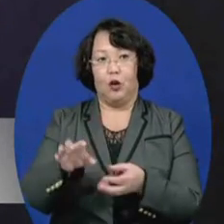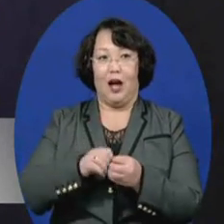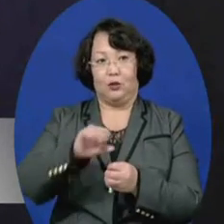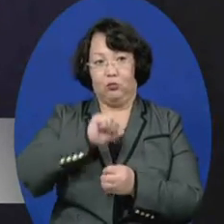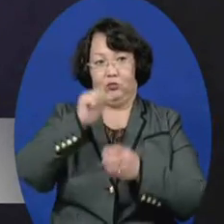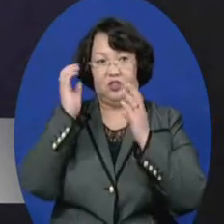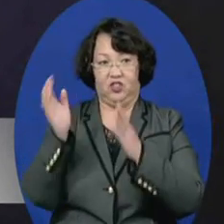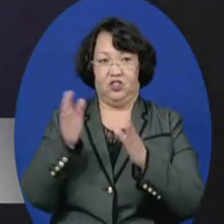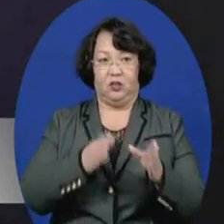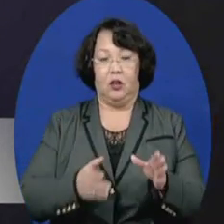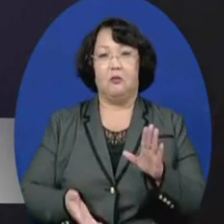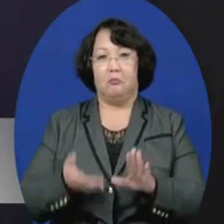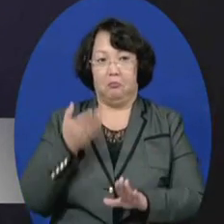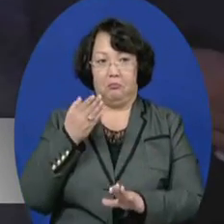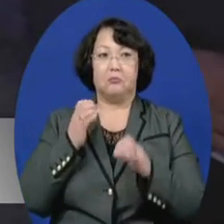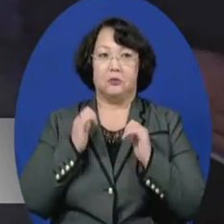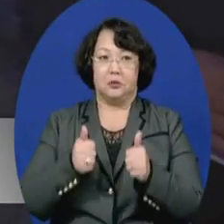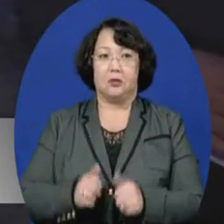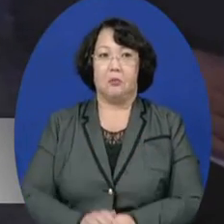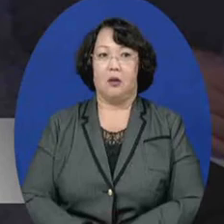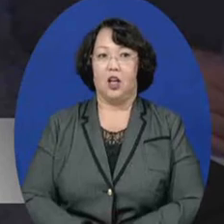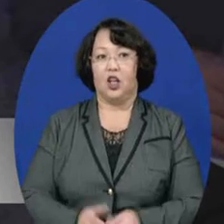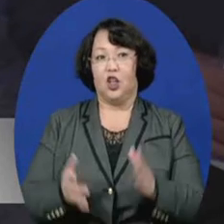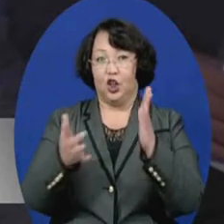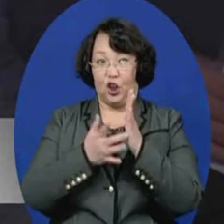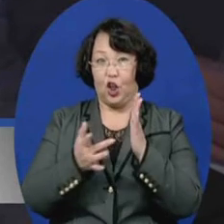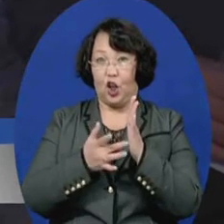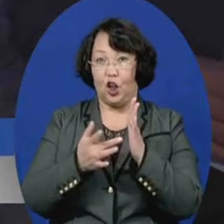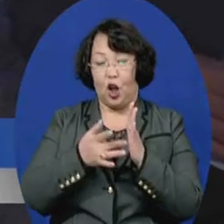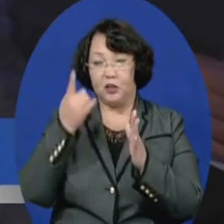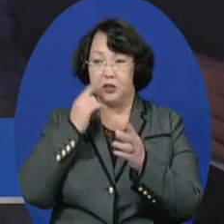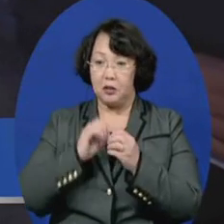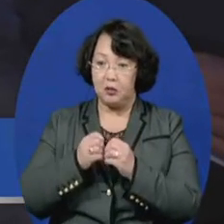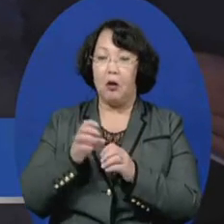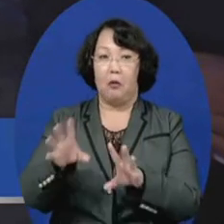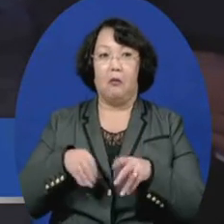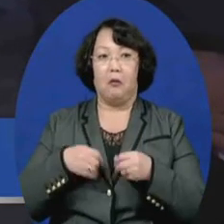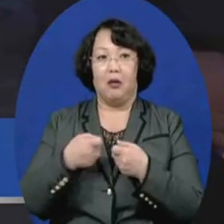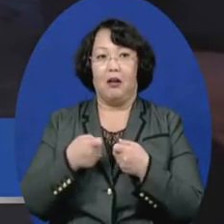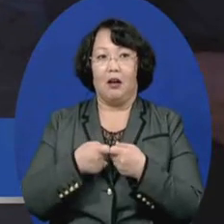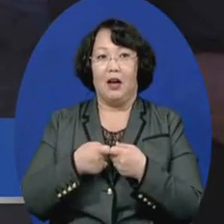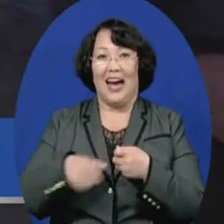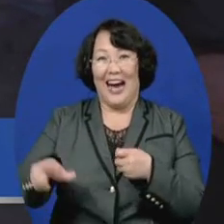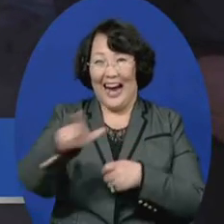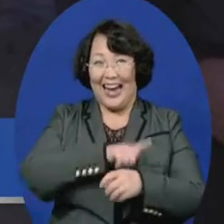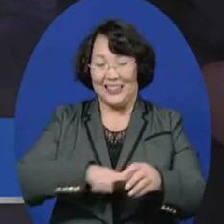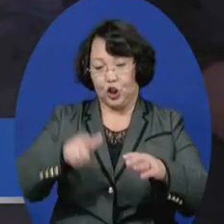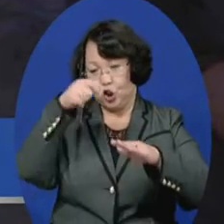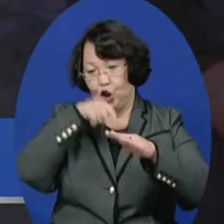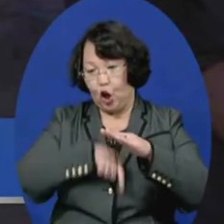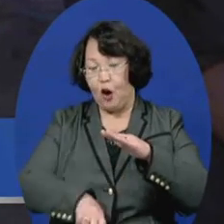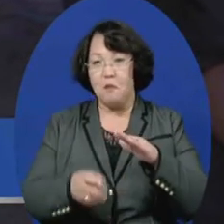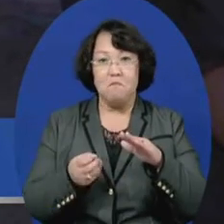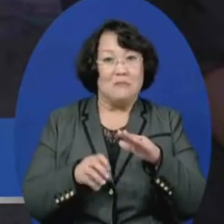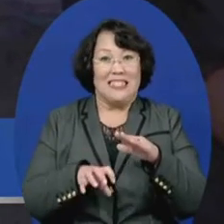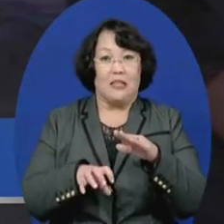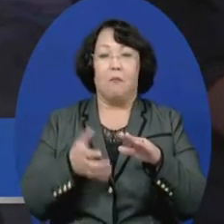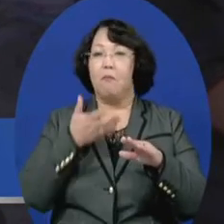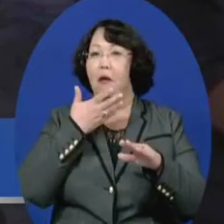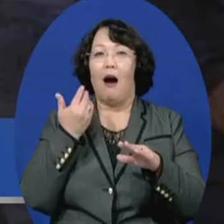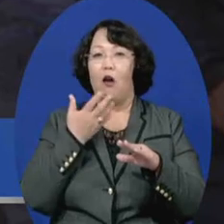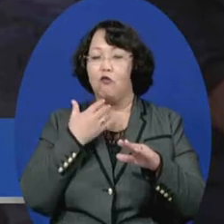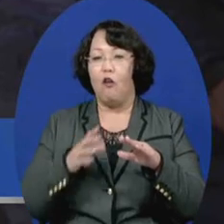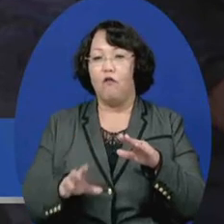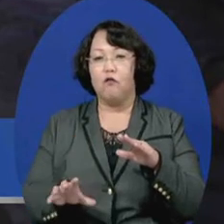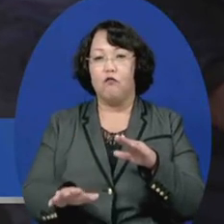шийдэж байгаа нь үнэхээр бас төвшөлттэй байгаа маа. Технологи бол их таалагдж байгаа. Мэдээж энэ нөх цэвдэггүй газар учраас нь септик